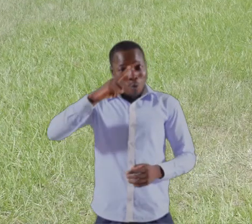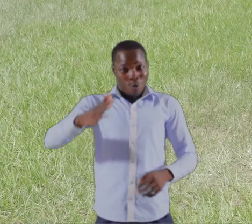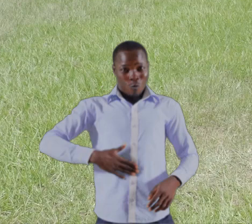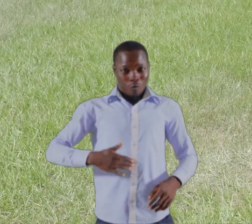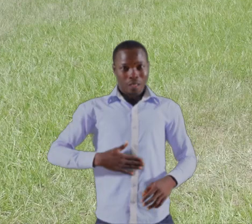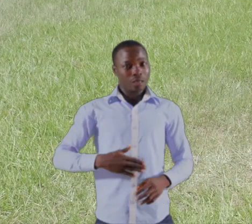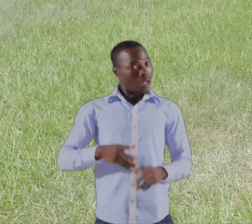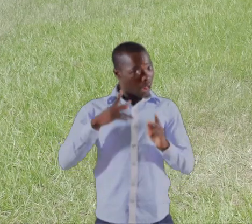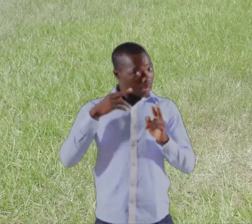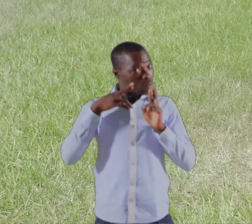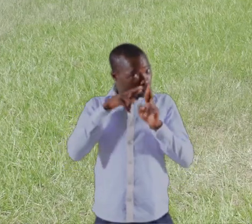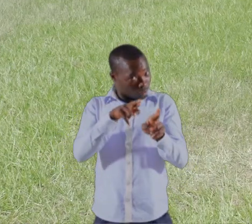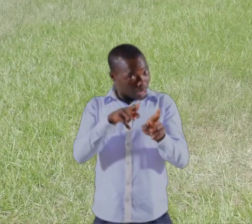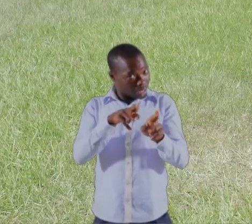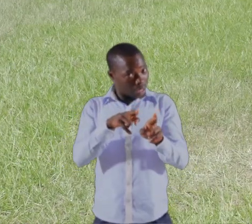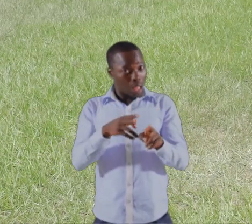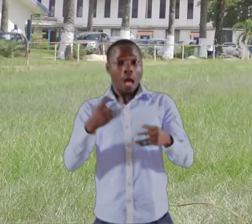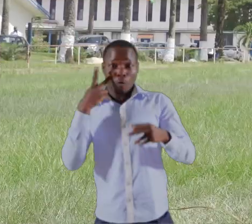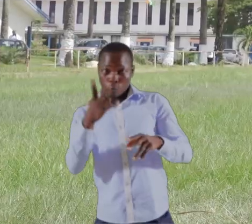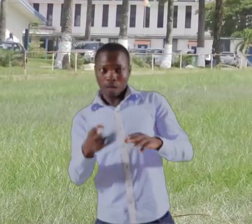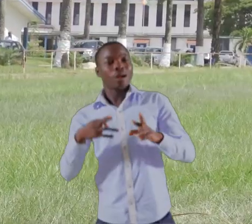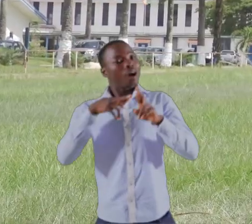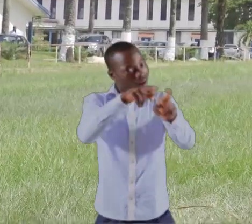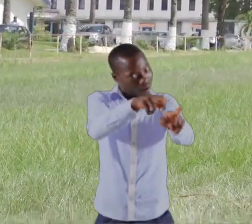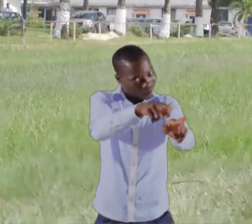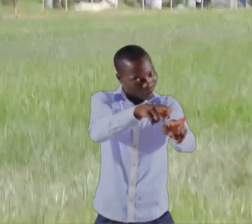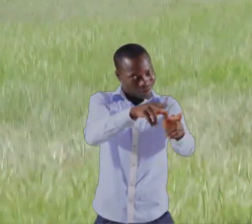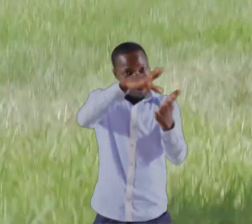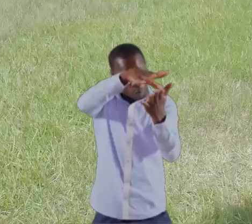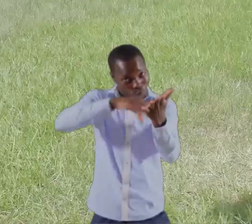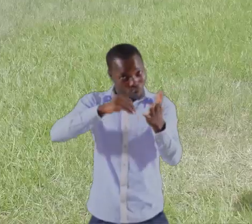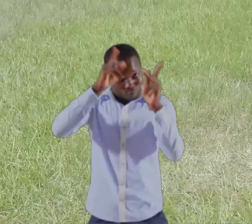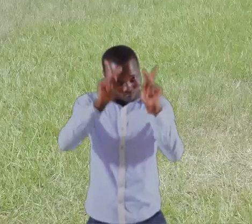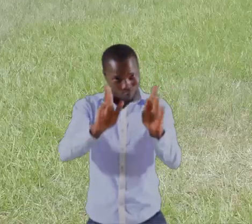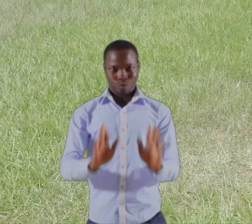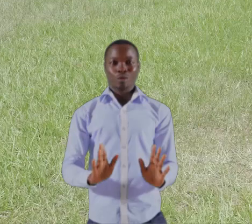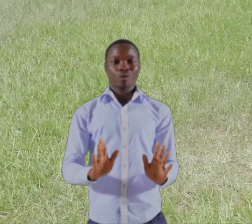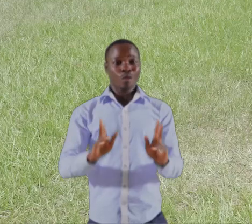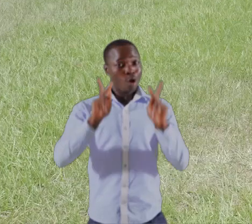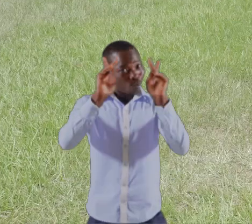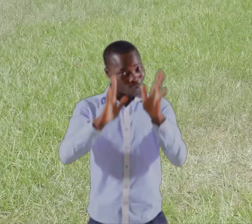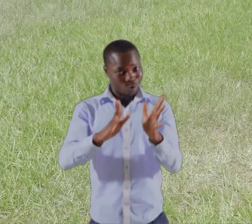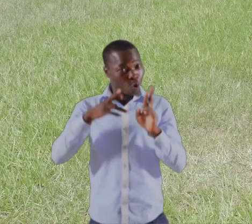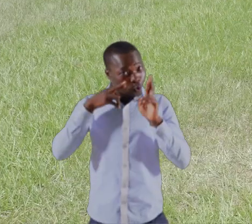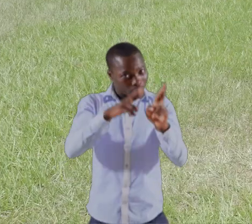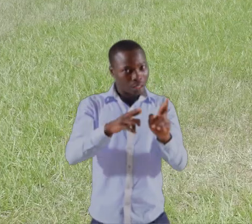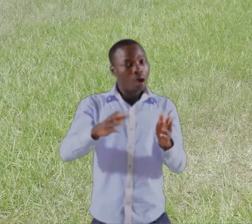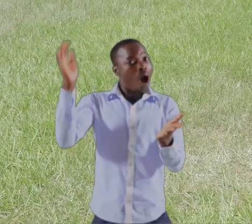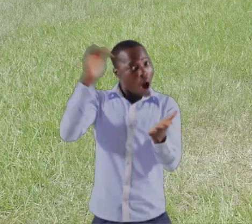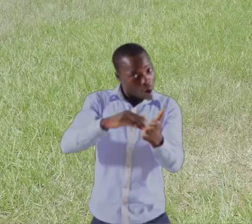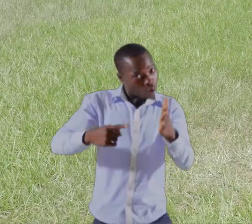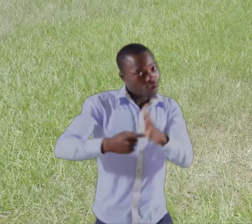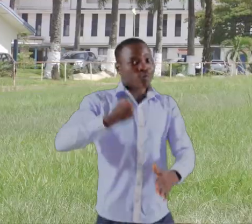Allez, on y va. On rappelle le geste. Là. Très bien. Et vous revenez. Encore une fois.